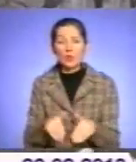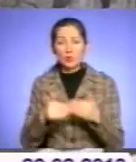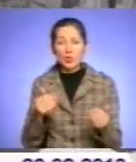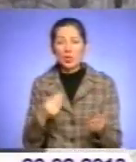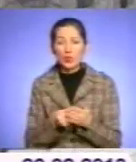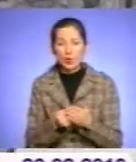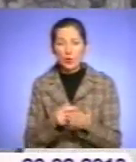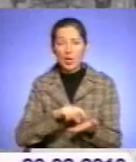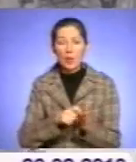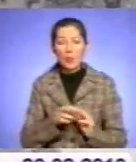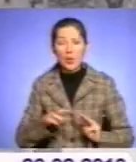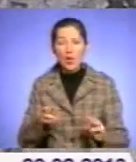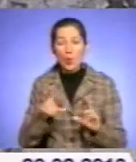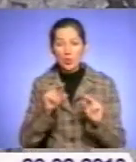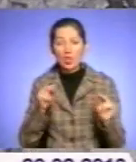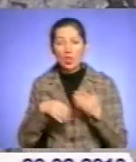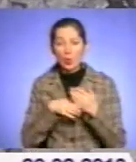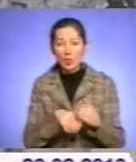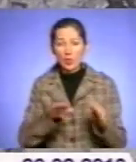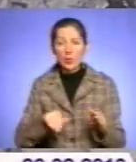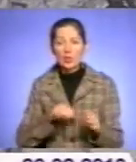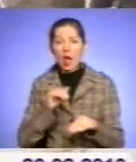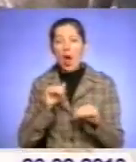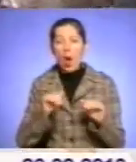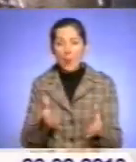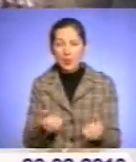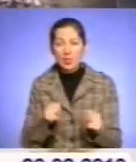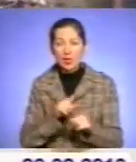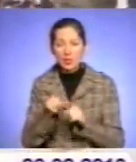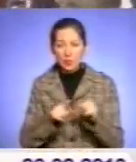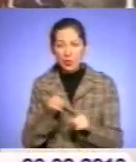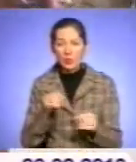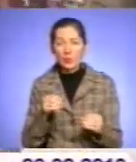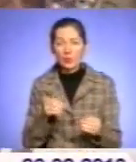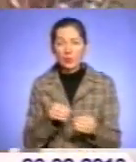пообіцяли допомогти, але після ухвалення відповідних змін до кошторису України у парламенті.